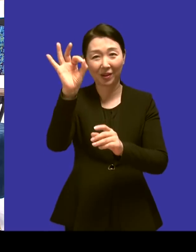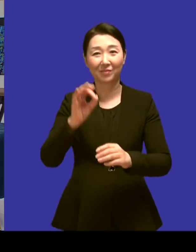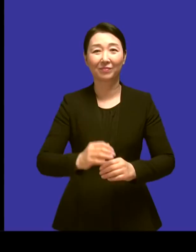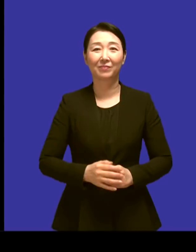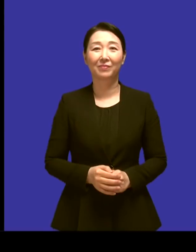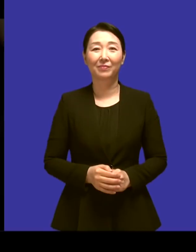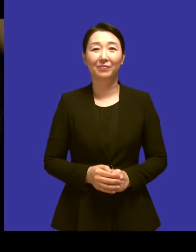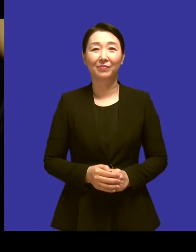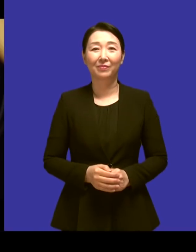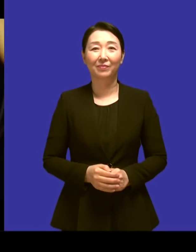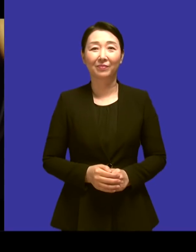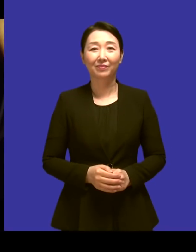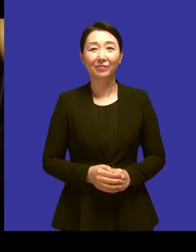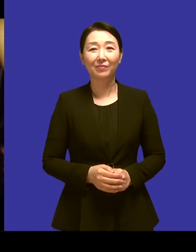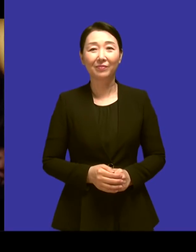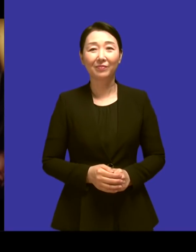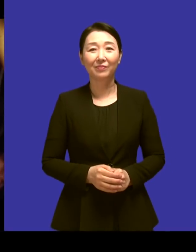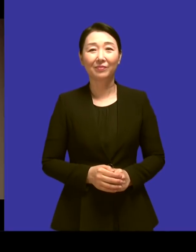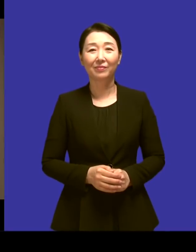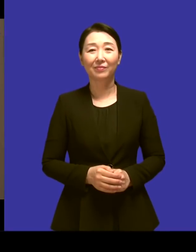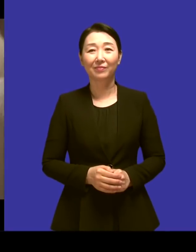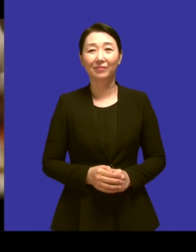볼까요?